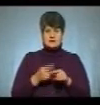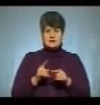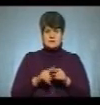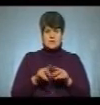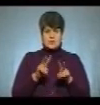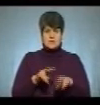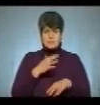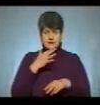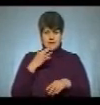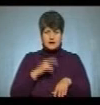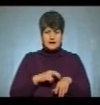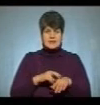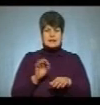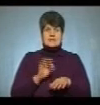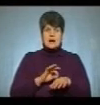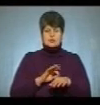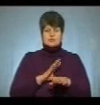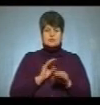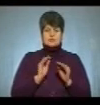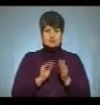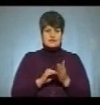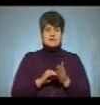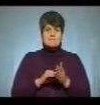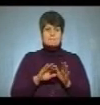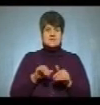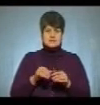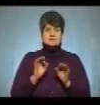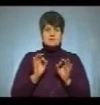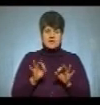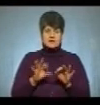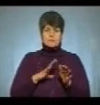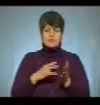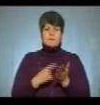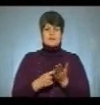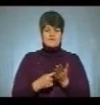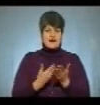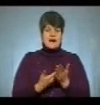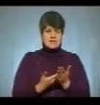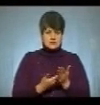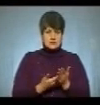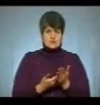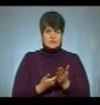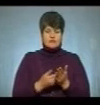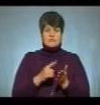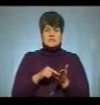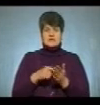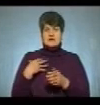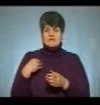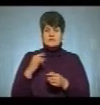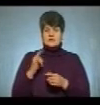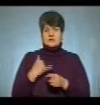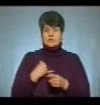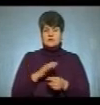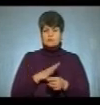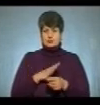лікарями. Діагноз був поставлений пізніше, правильний, який був підтверджений у місті Львів. Дитина у нас знаходилася